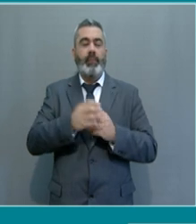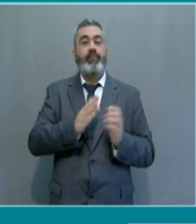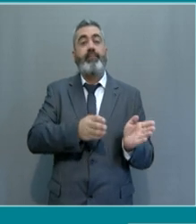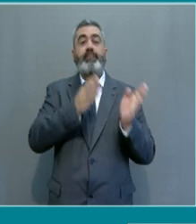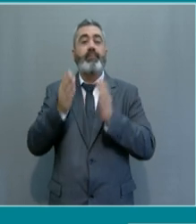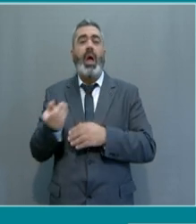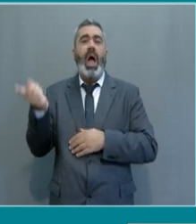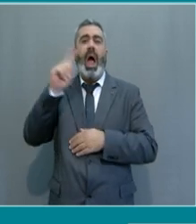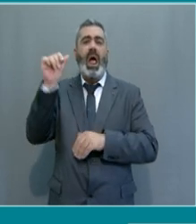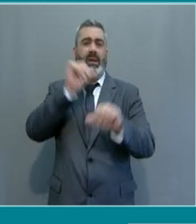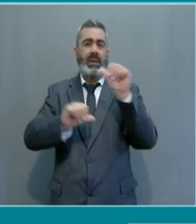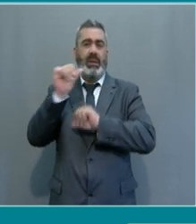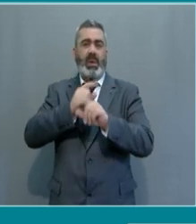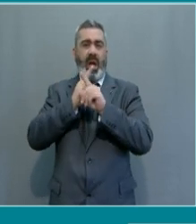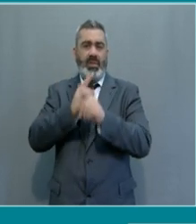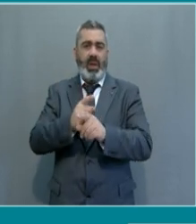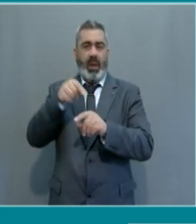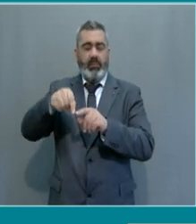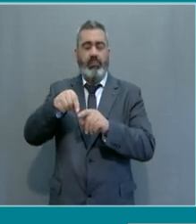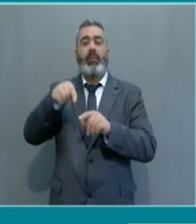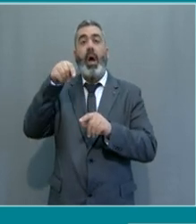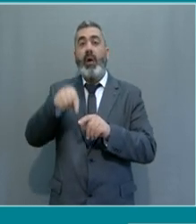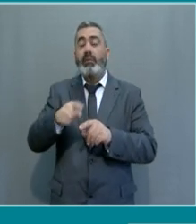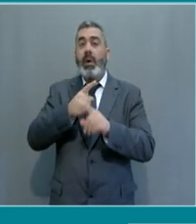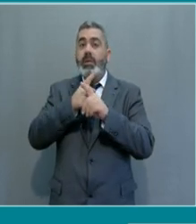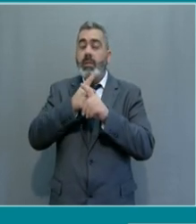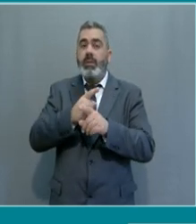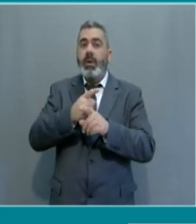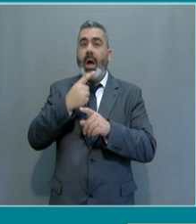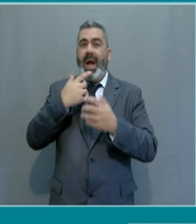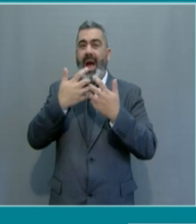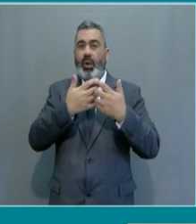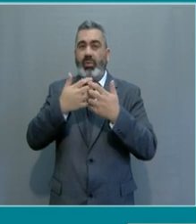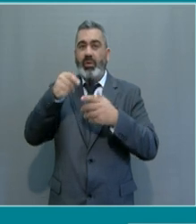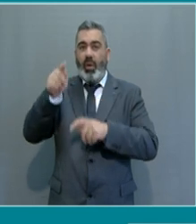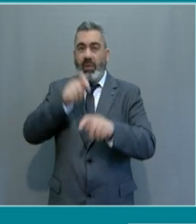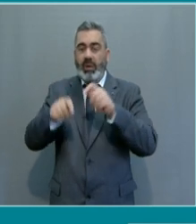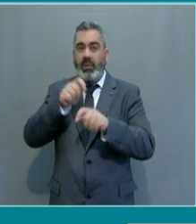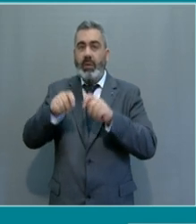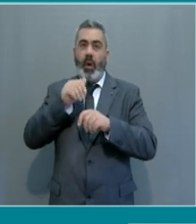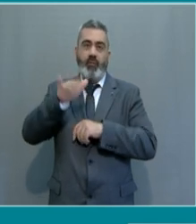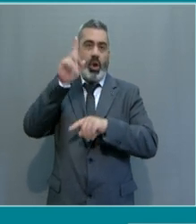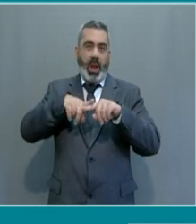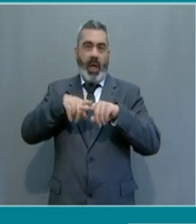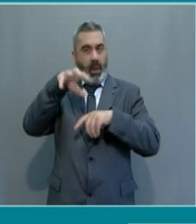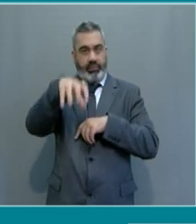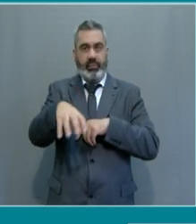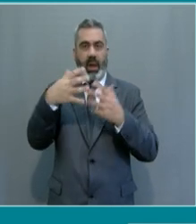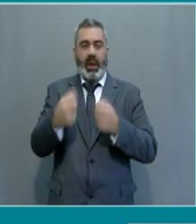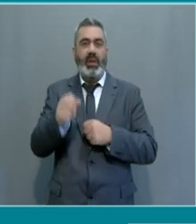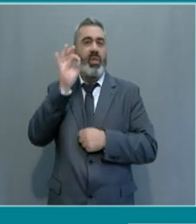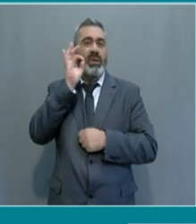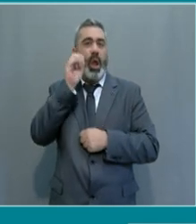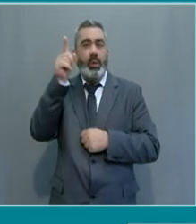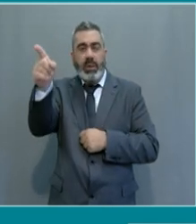ένα από τα πολύ σοβαρά εργοστάσια στην Βόρεια Ελλάδα, κυρίως στην